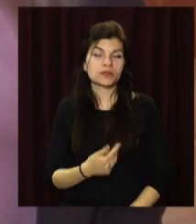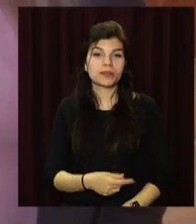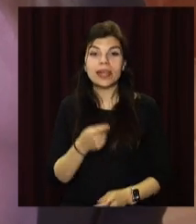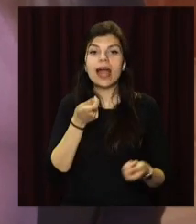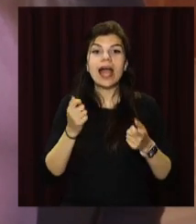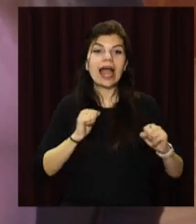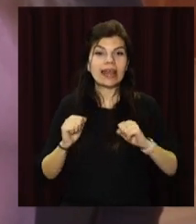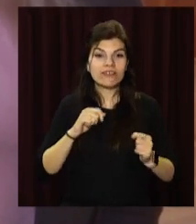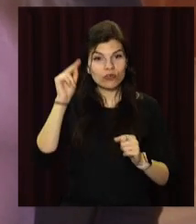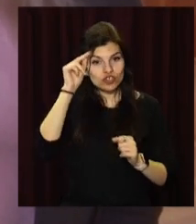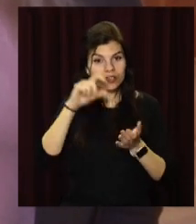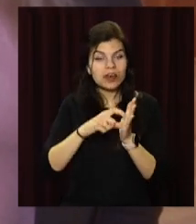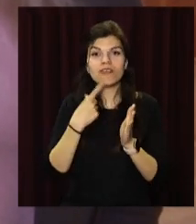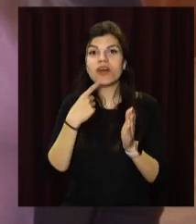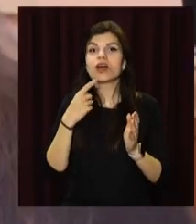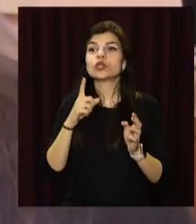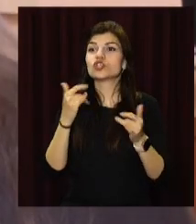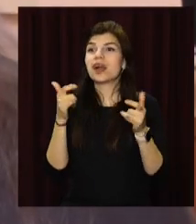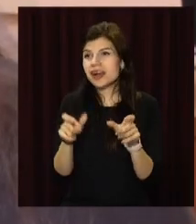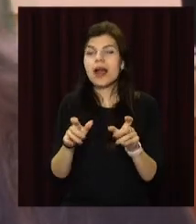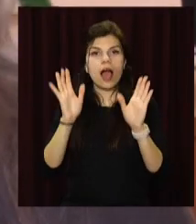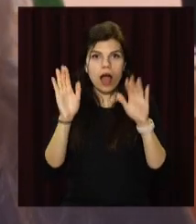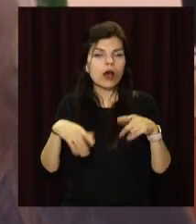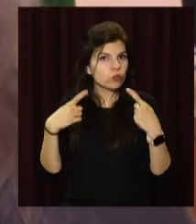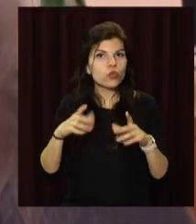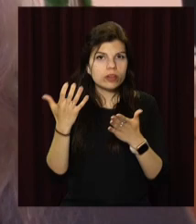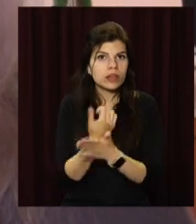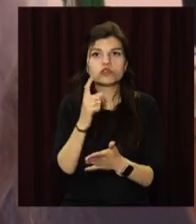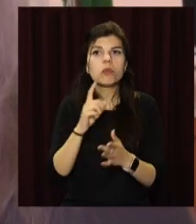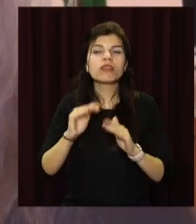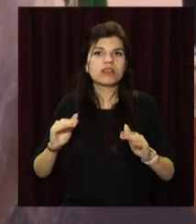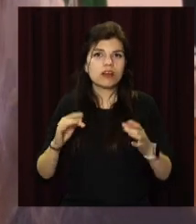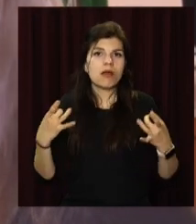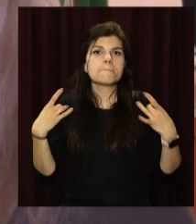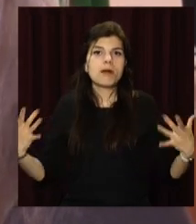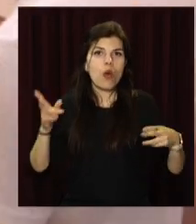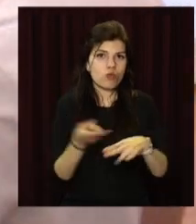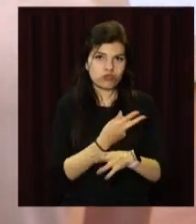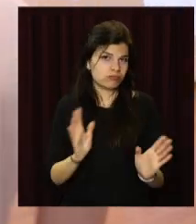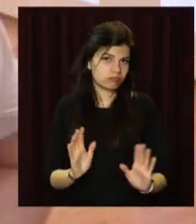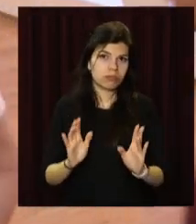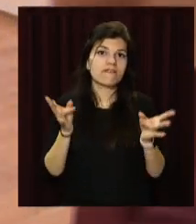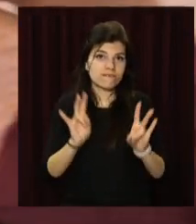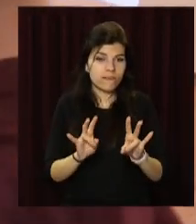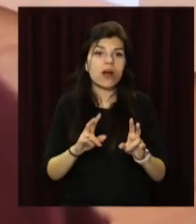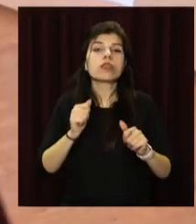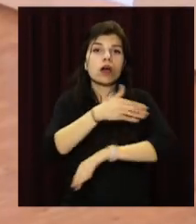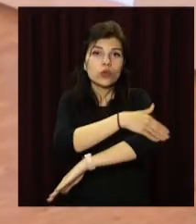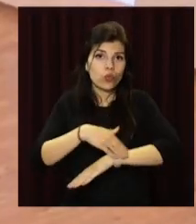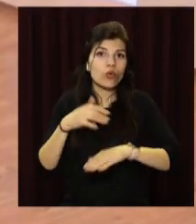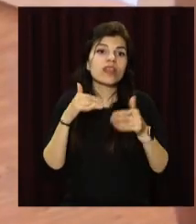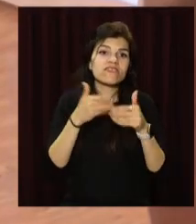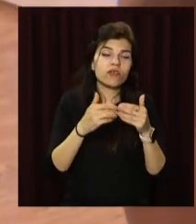навчального закладу запевняють, попри карантин, знайшли можливість не позбавляти дітей свята. Зранку планують урочистості на вулиці для